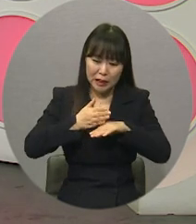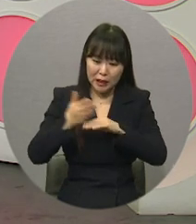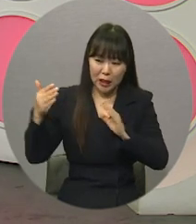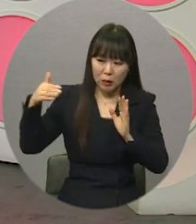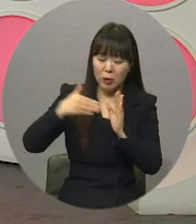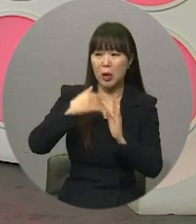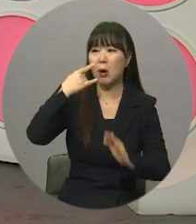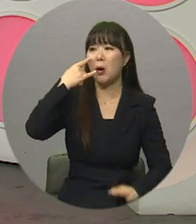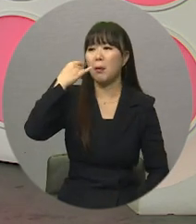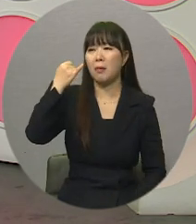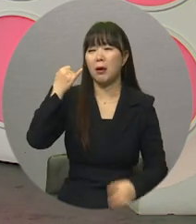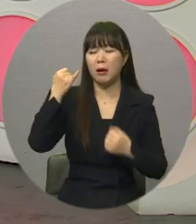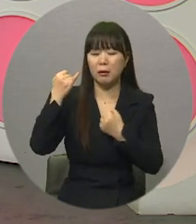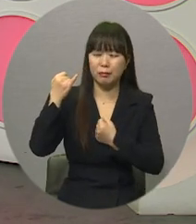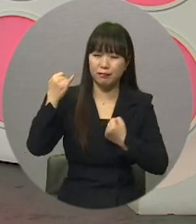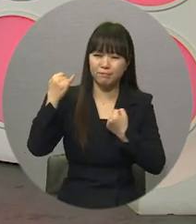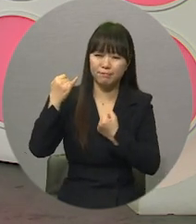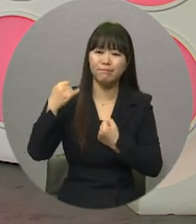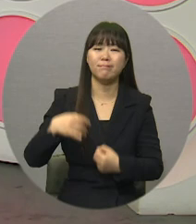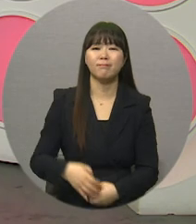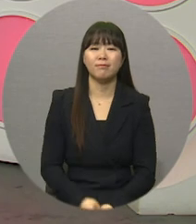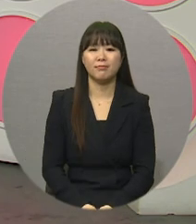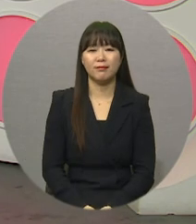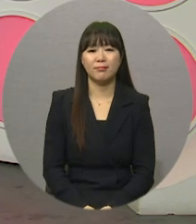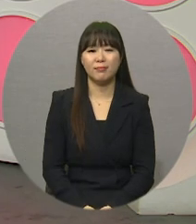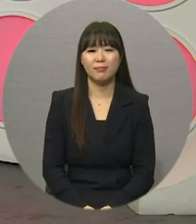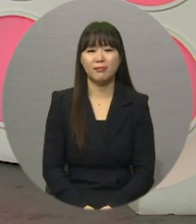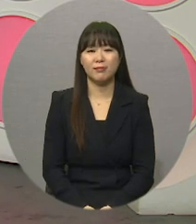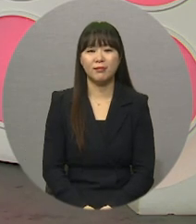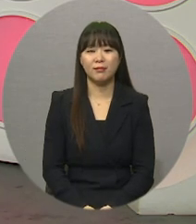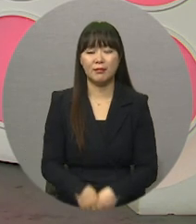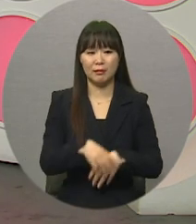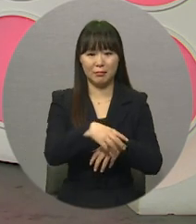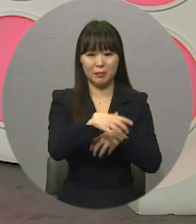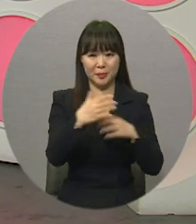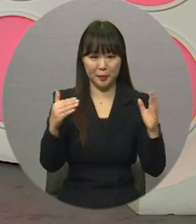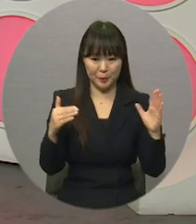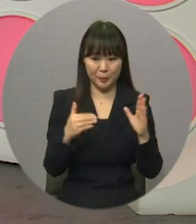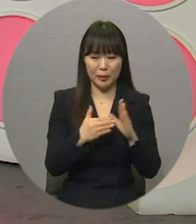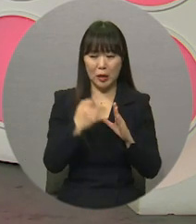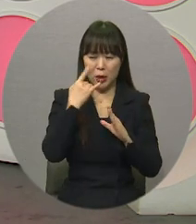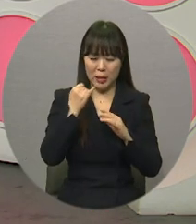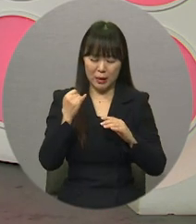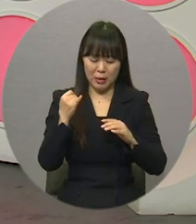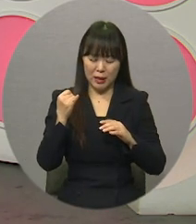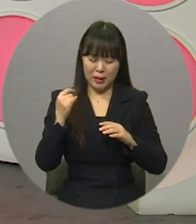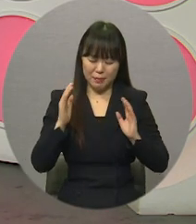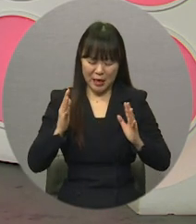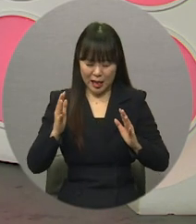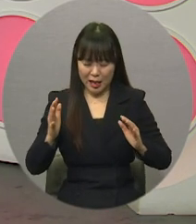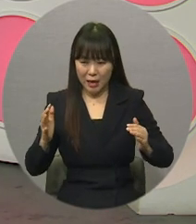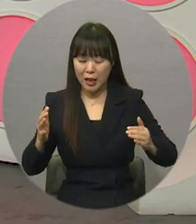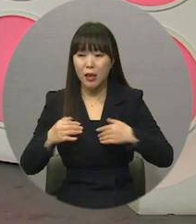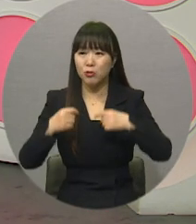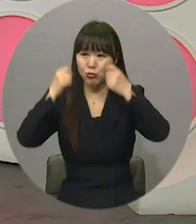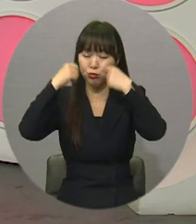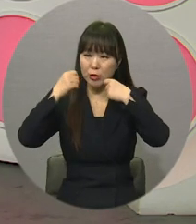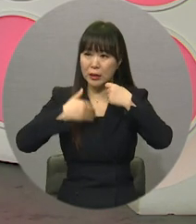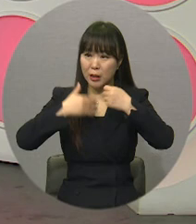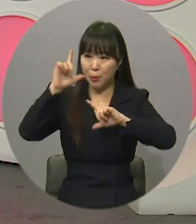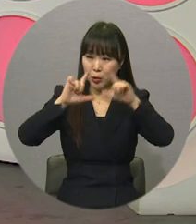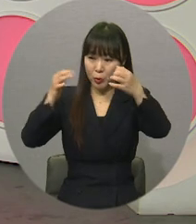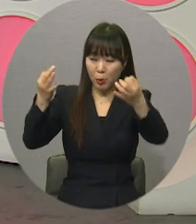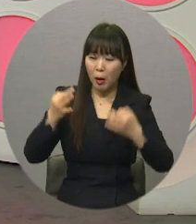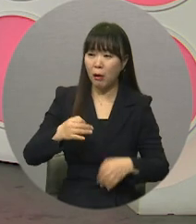오신 엄마가 원망스러웠습니다. 행진이 끝나자마자 엄마에게 달려갔는데 우는 저를